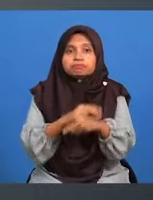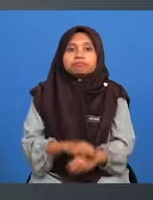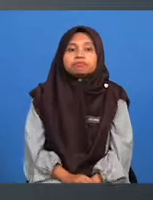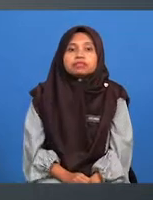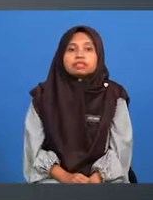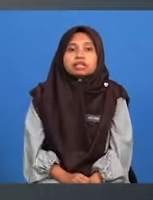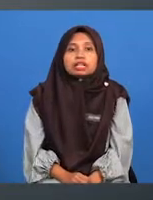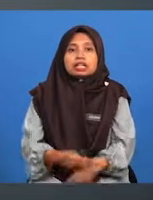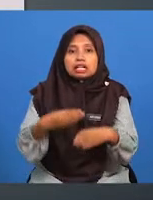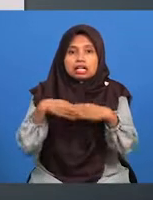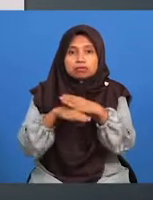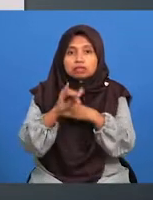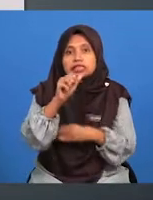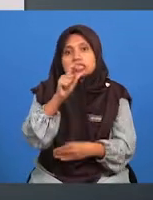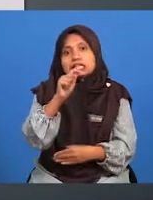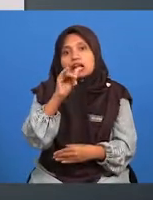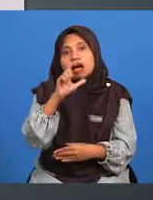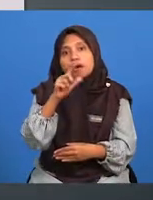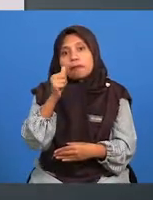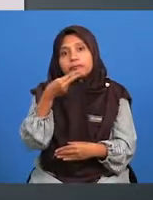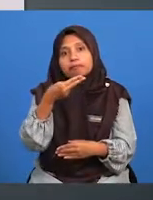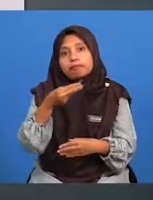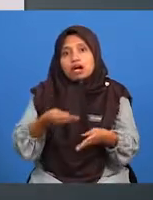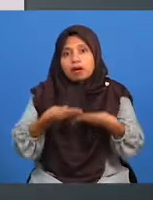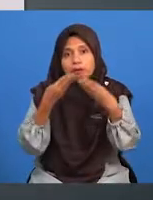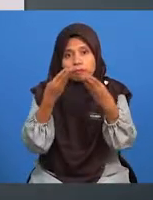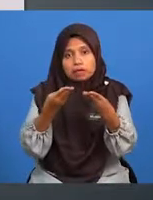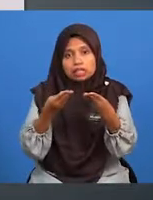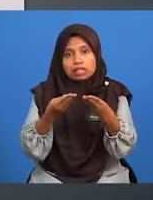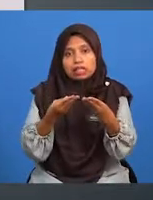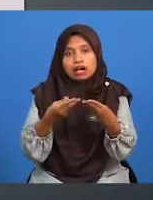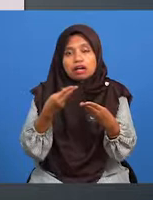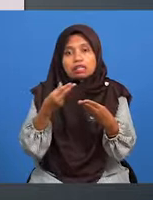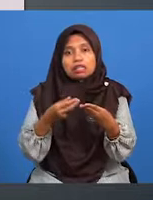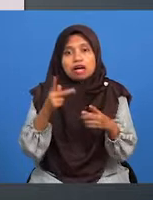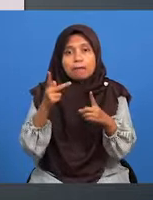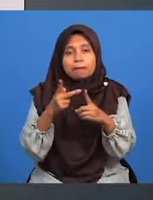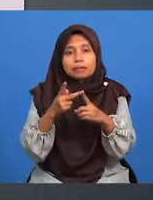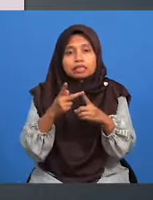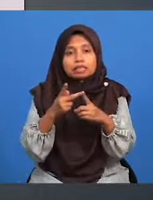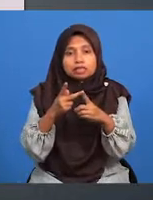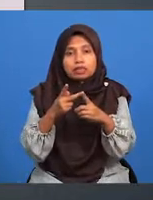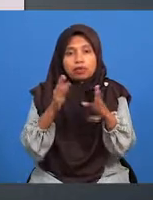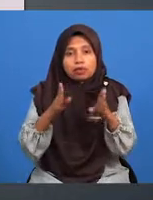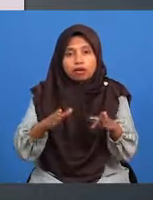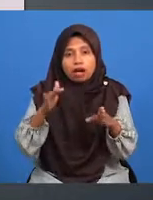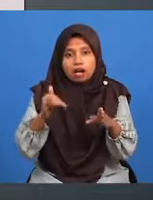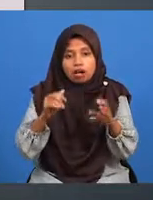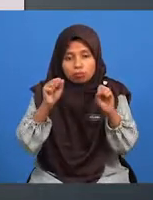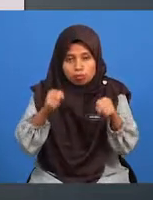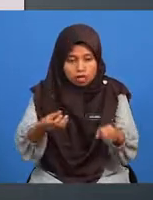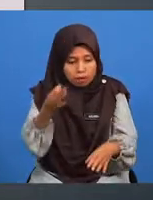Al-Qardu dari segi istilah pula ialah memberikan harta kepada pihak yang memanfaatkan